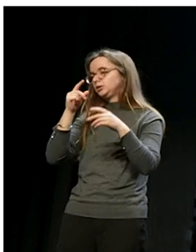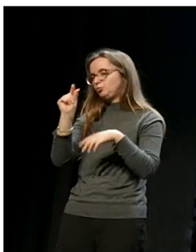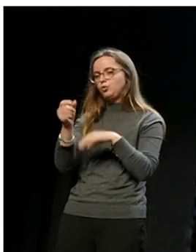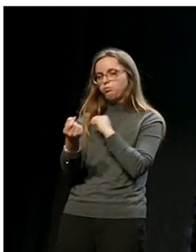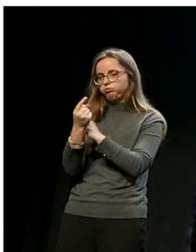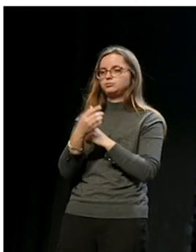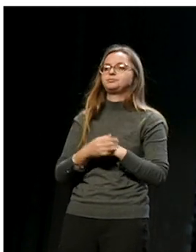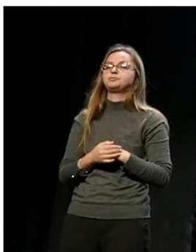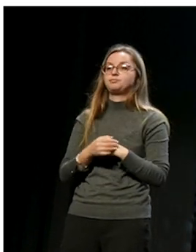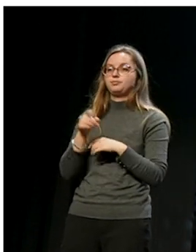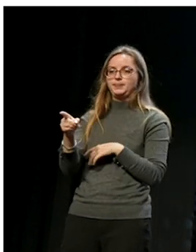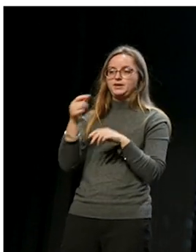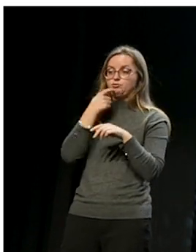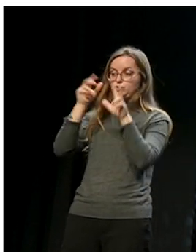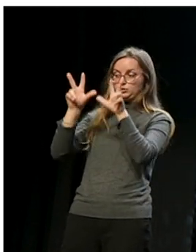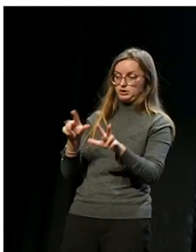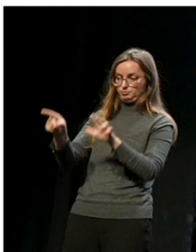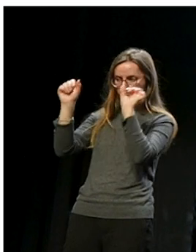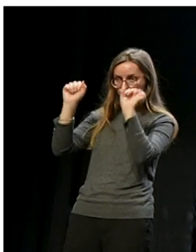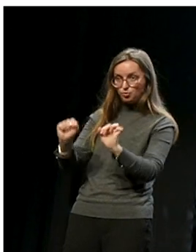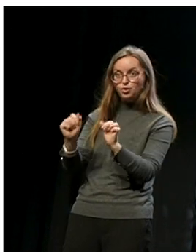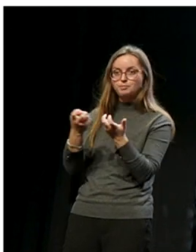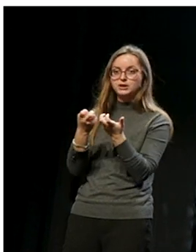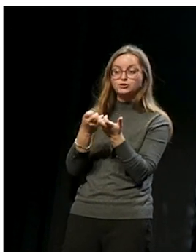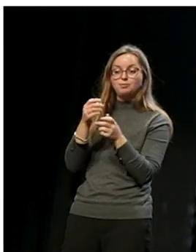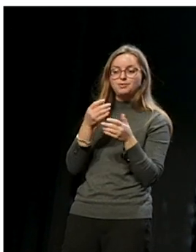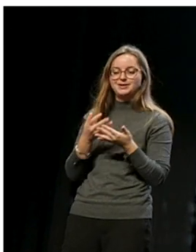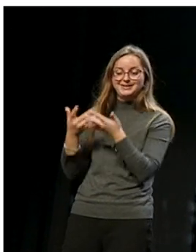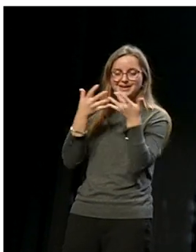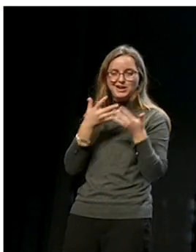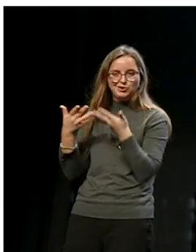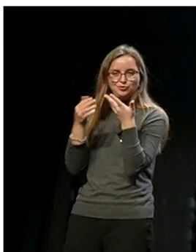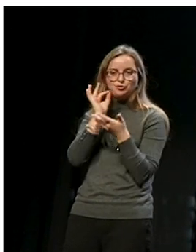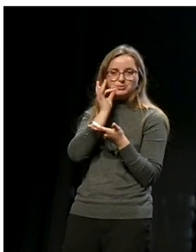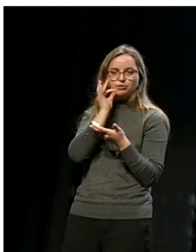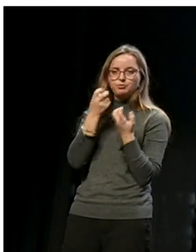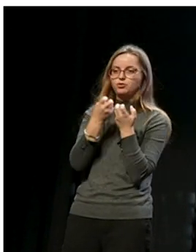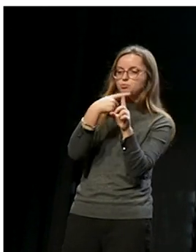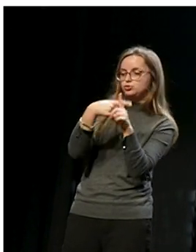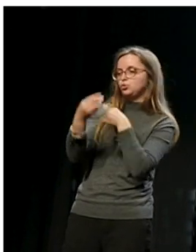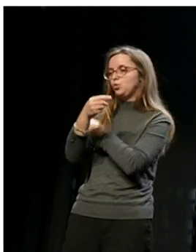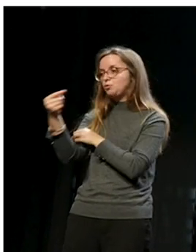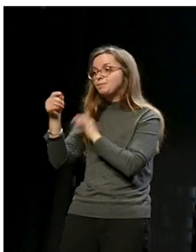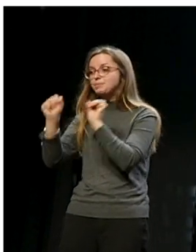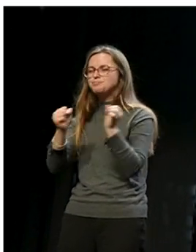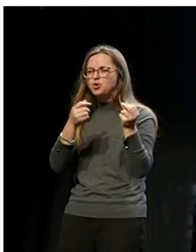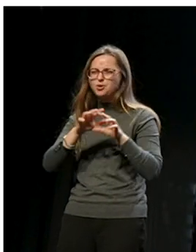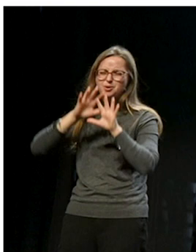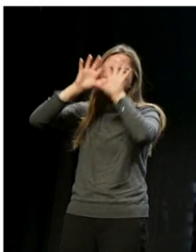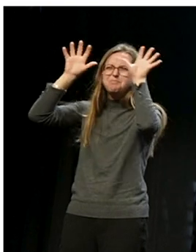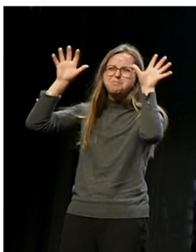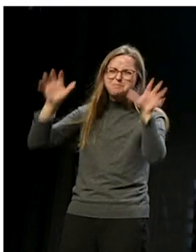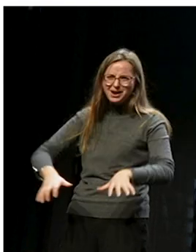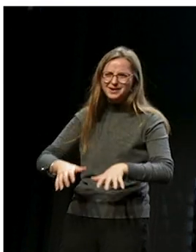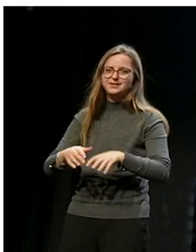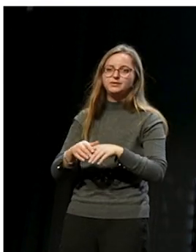dit, un ordinateur est capable de faire de toutes petites calculs, juste des additions, des soustractions, mais par contre, beaucoup de fois. Un peu comme notre cerveau, il y avait une